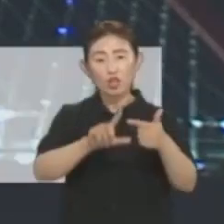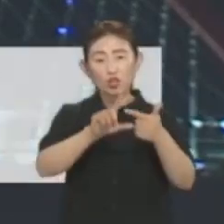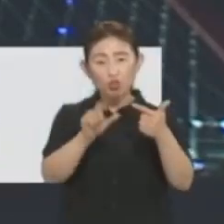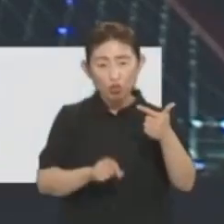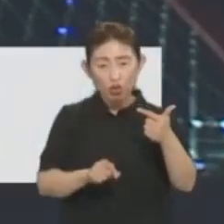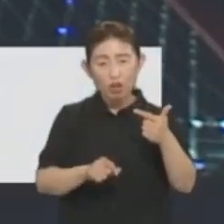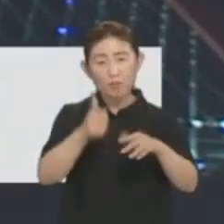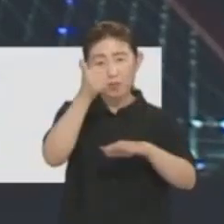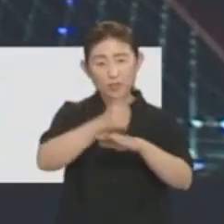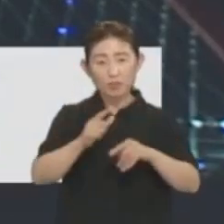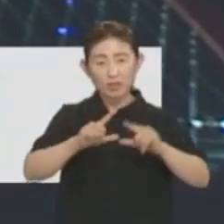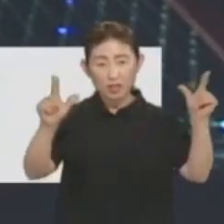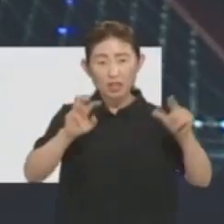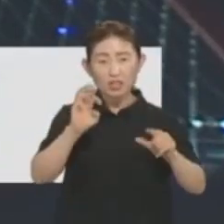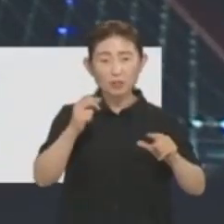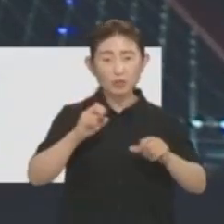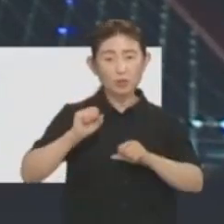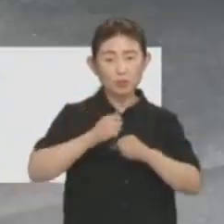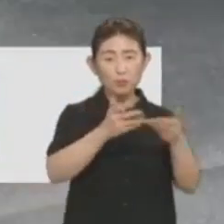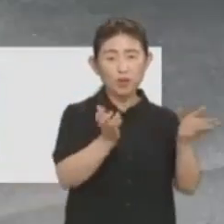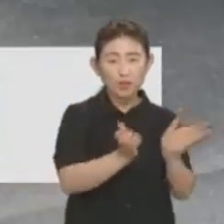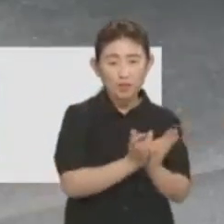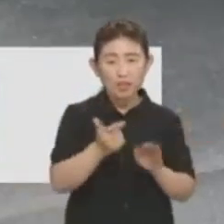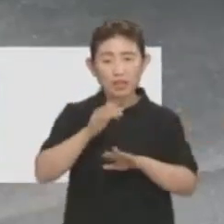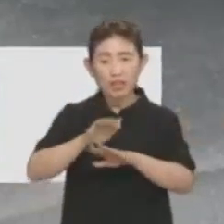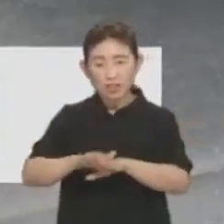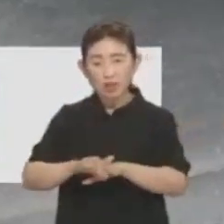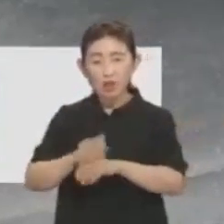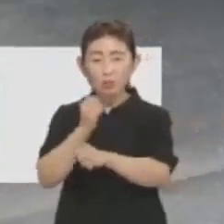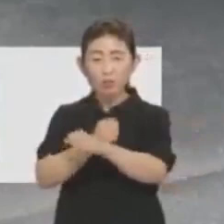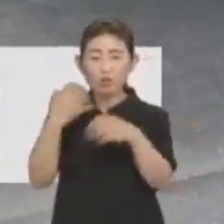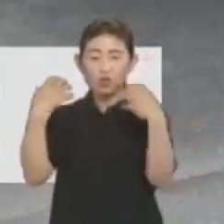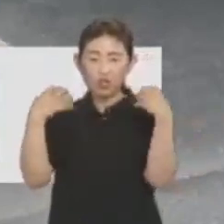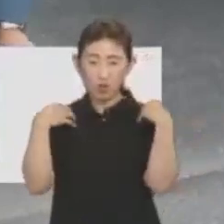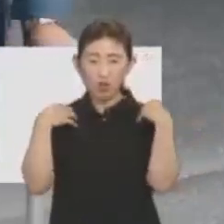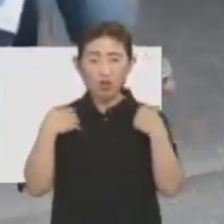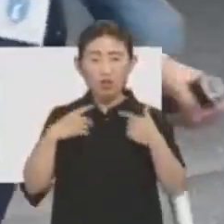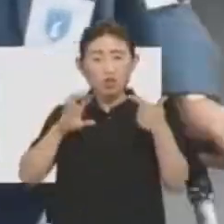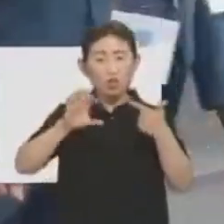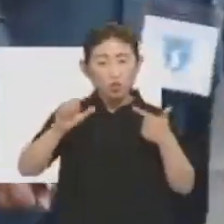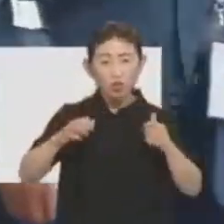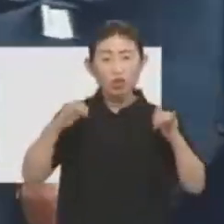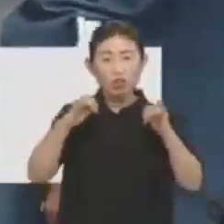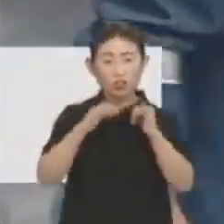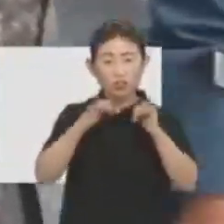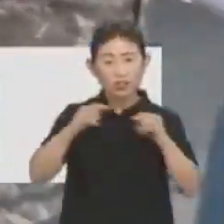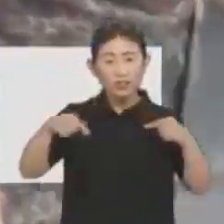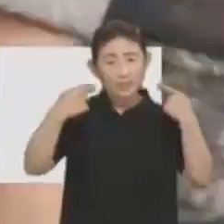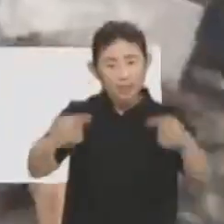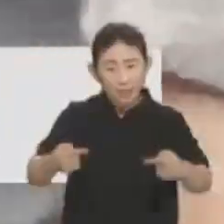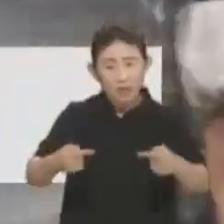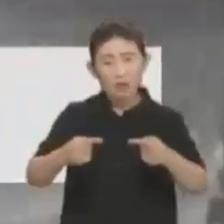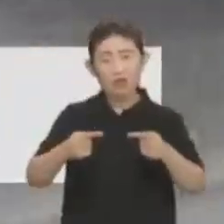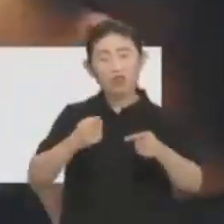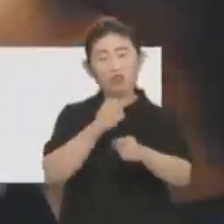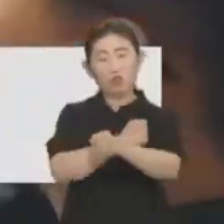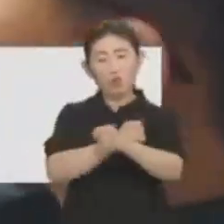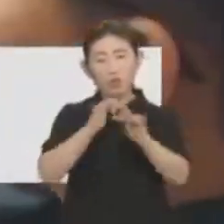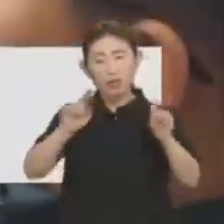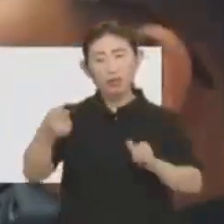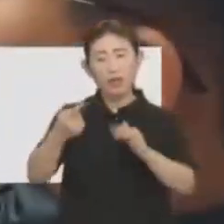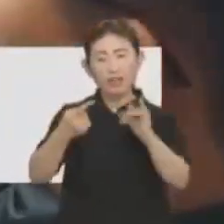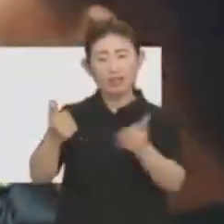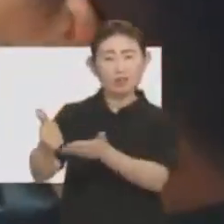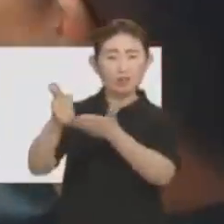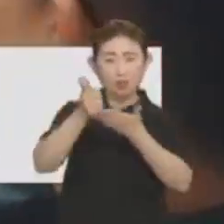호국보훈의 달 마지막 날을 맞아 32 보병사단과 대전지방보훈청이 지역 내 6.25 전쟁 참전 유공자 100여